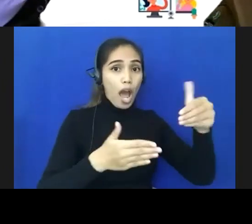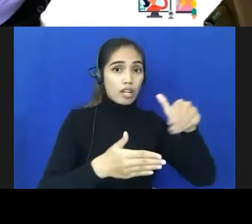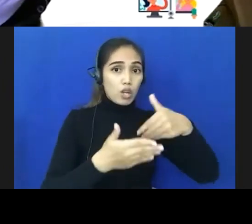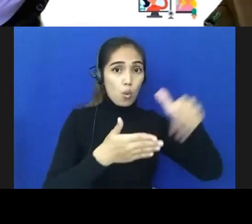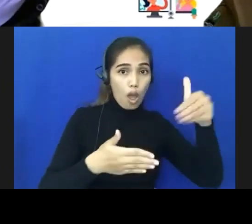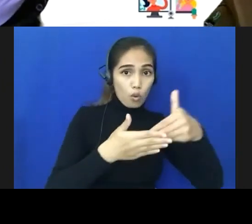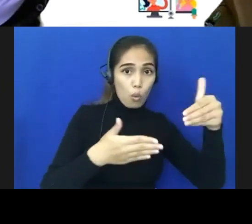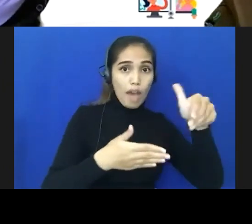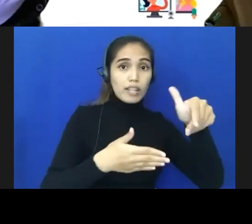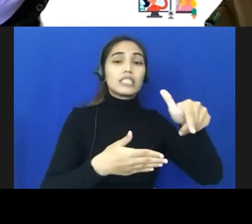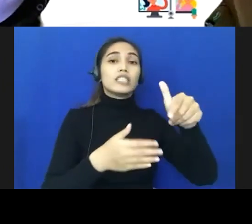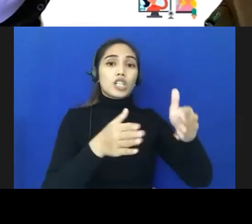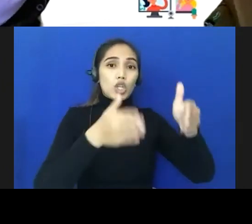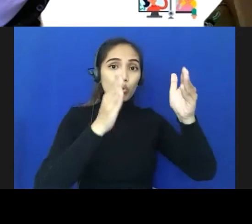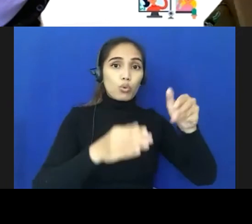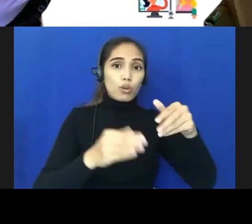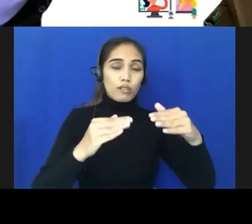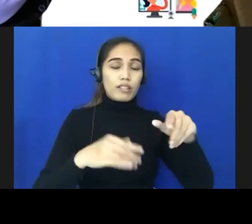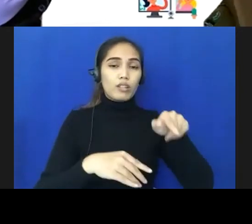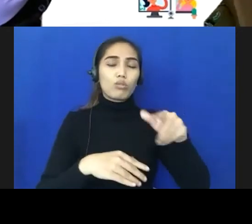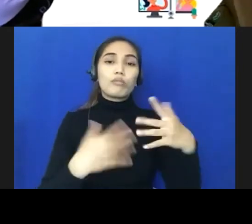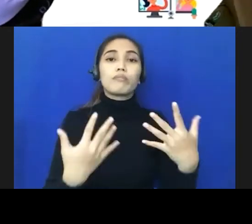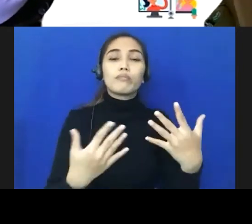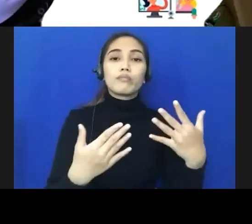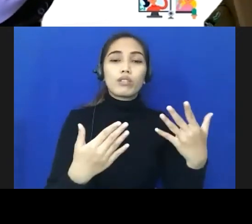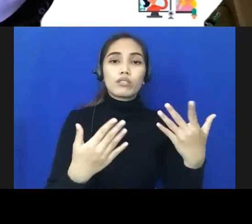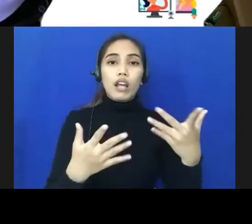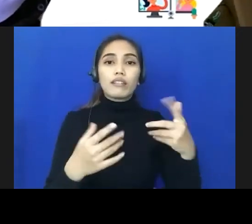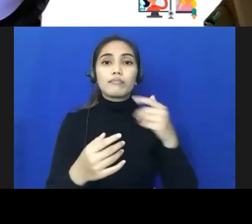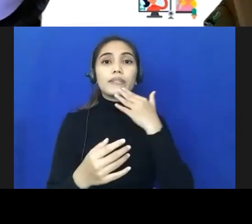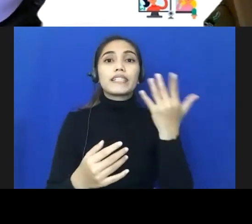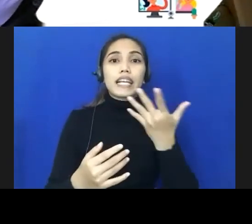Karena untuk yang di luar gedung itu biasanya kita tangkap